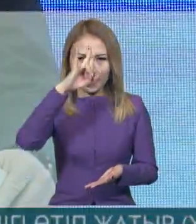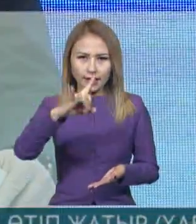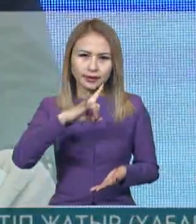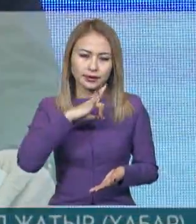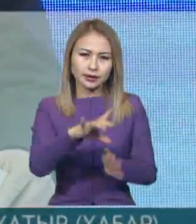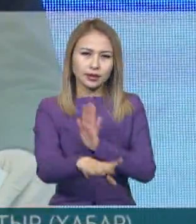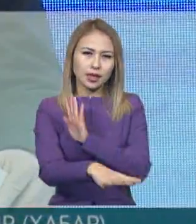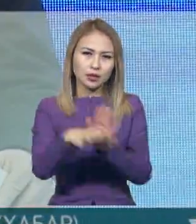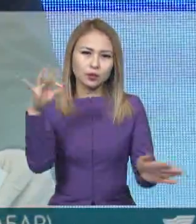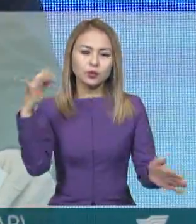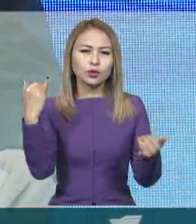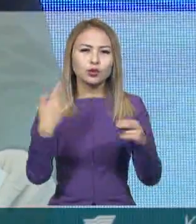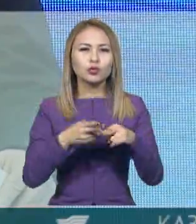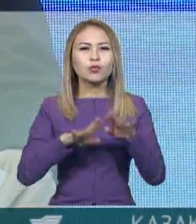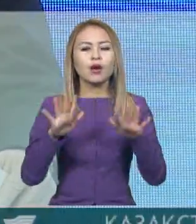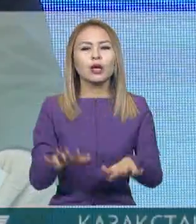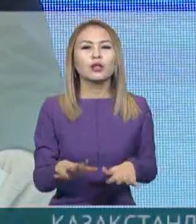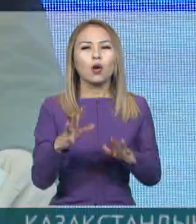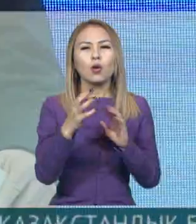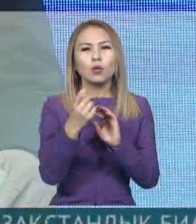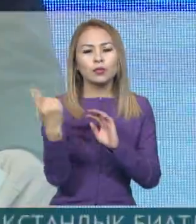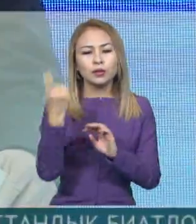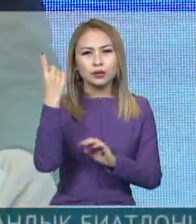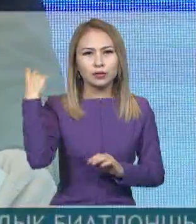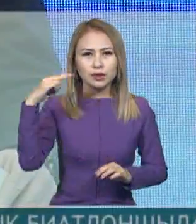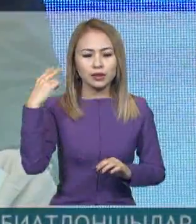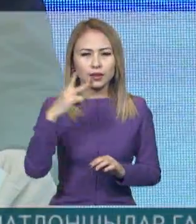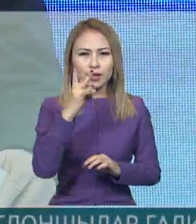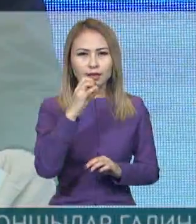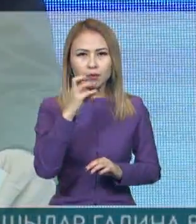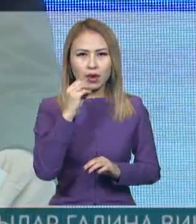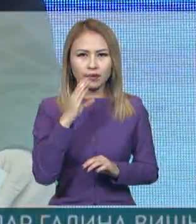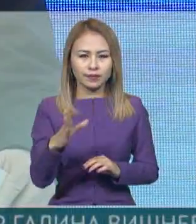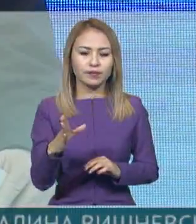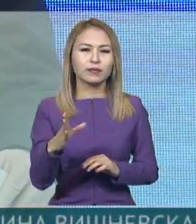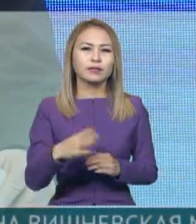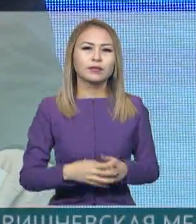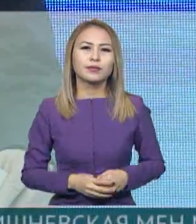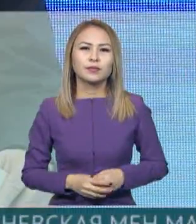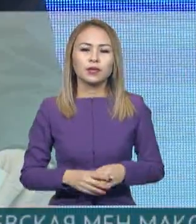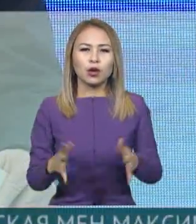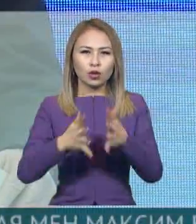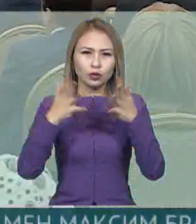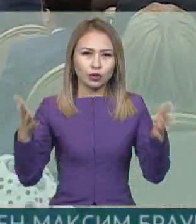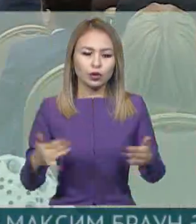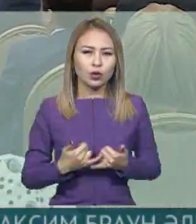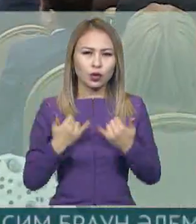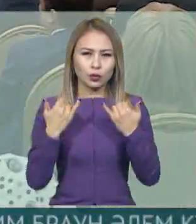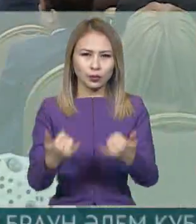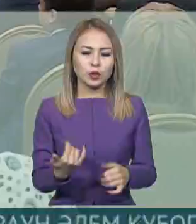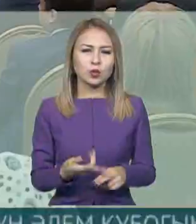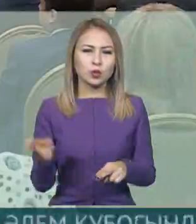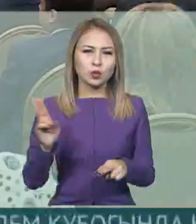үшін, оның тұңғыш президенті Нұрсұлтан Назарбаев үшін үлкен құрмет деп